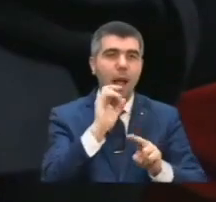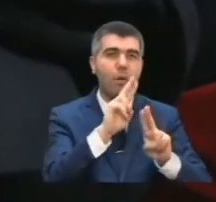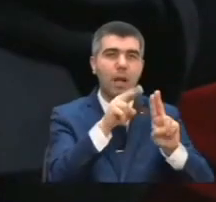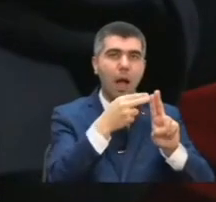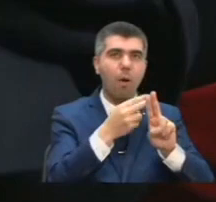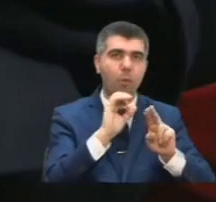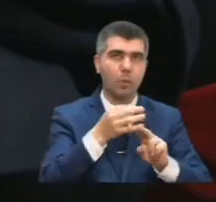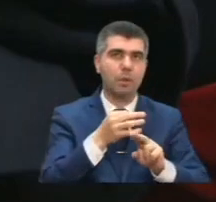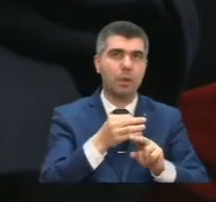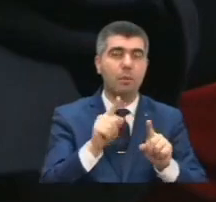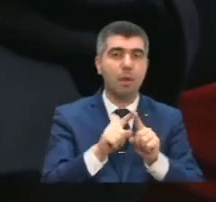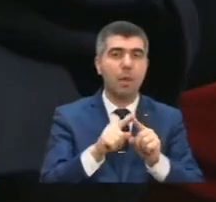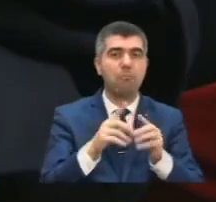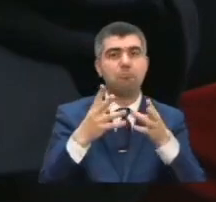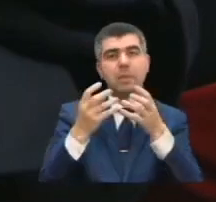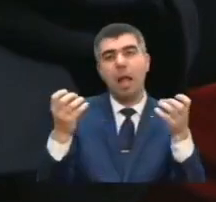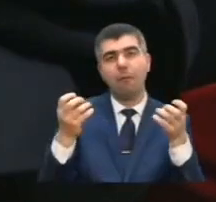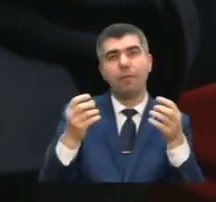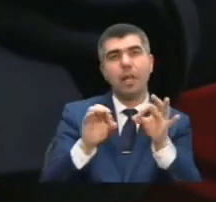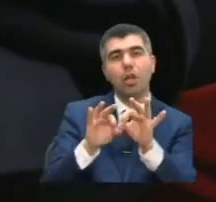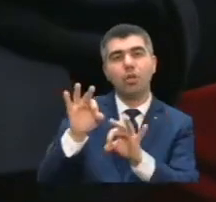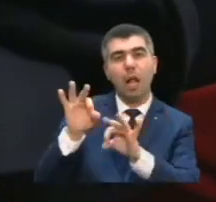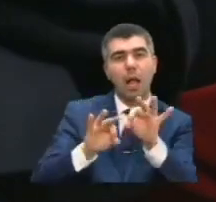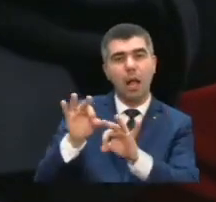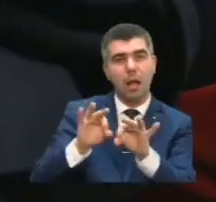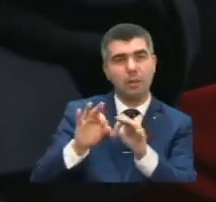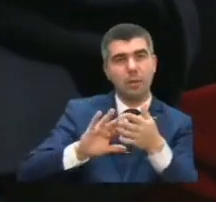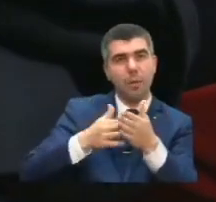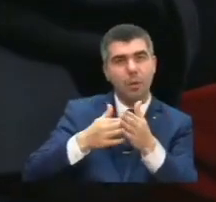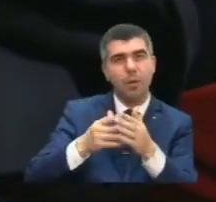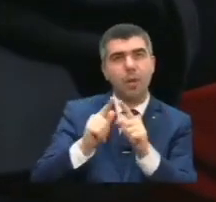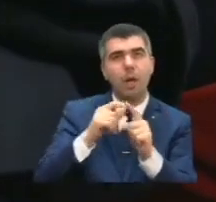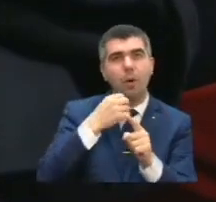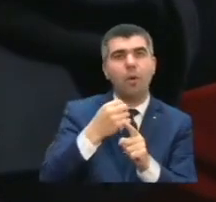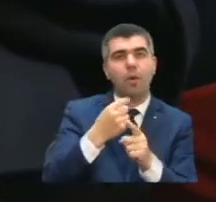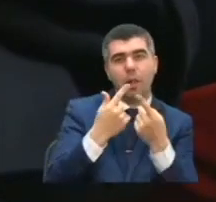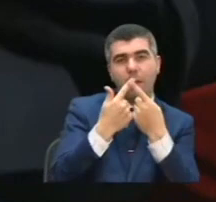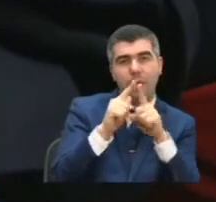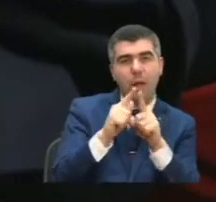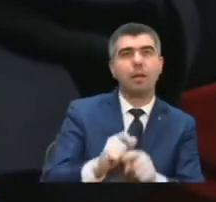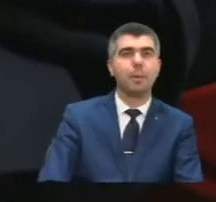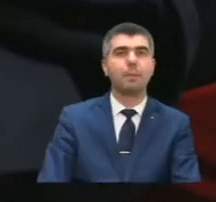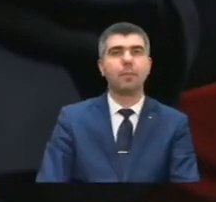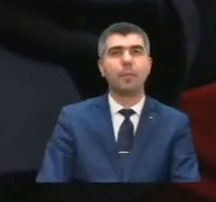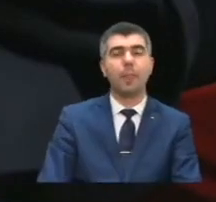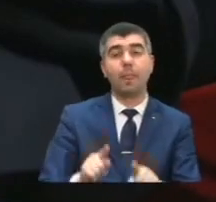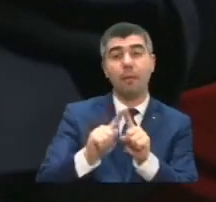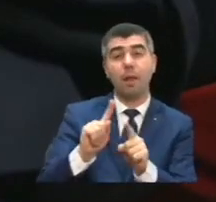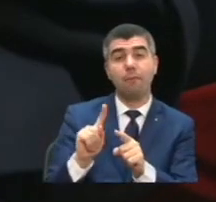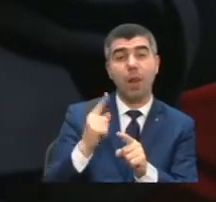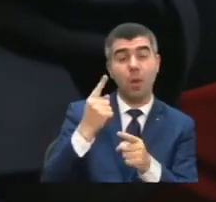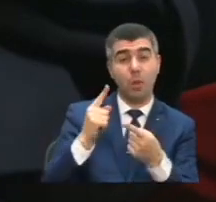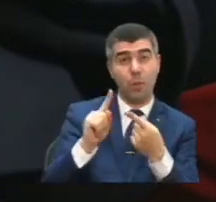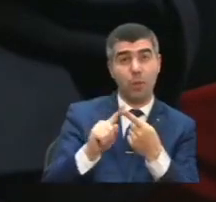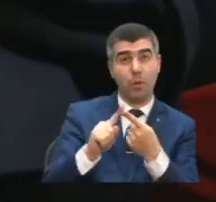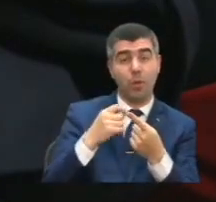الاجراءات هذه عطيتوني فرصه باش نذكر بها، لان غتغير المقاربه لهذه القضيه ديال المقالع. اولا غادي تولي